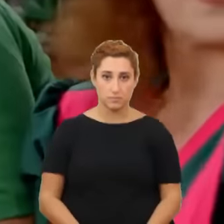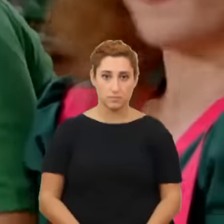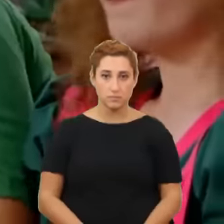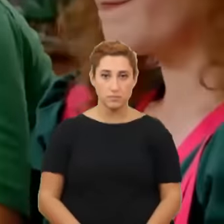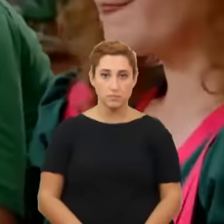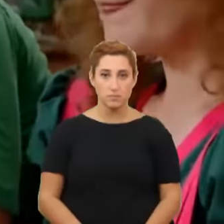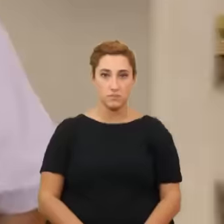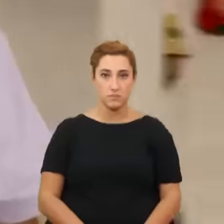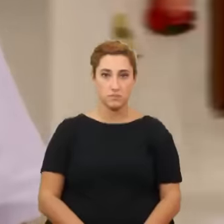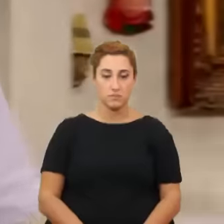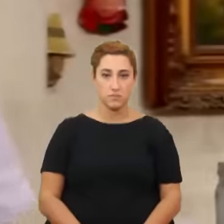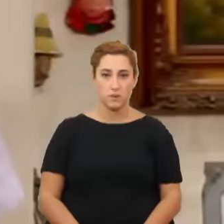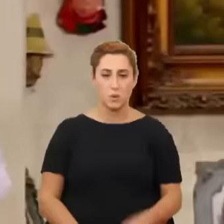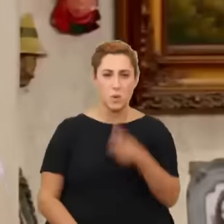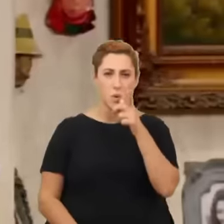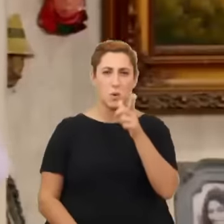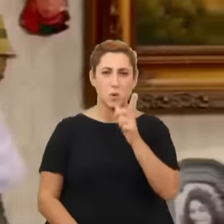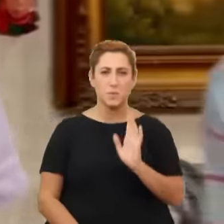of,